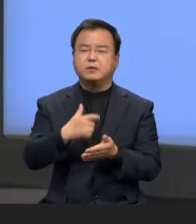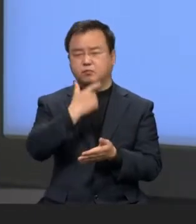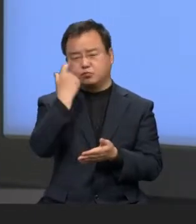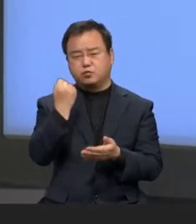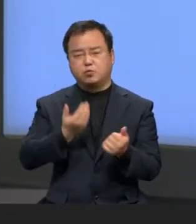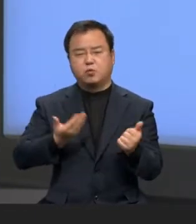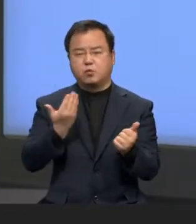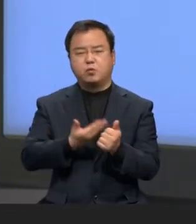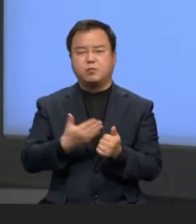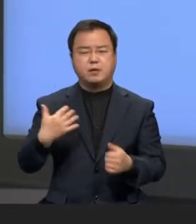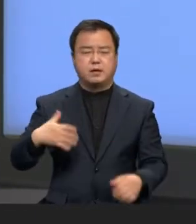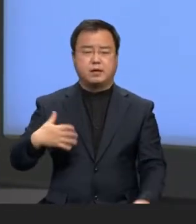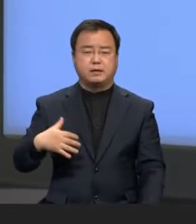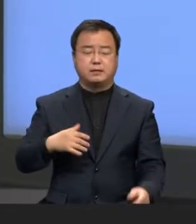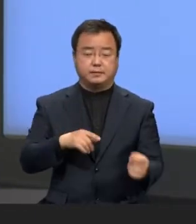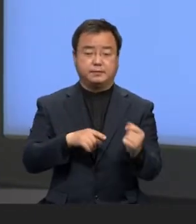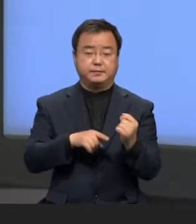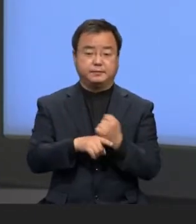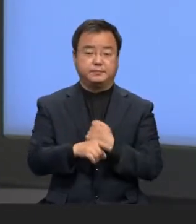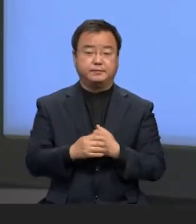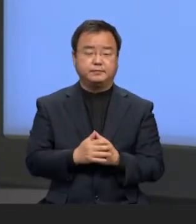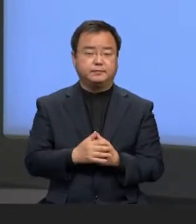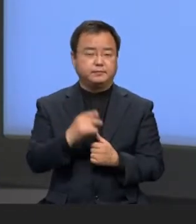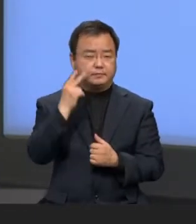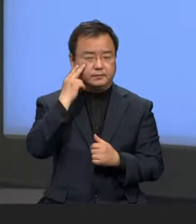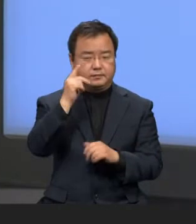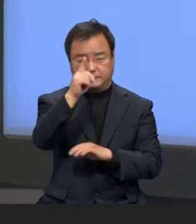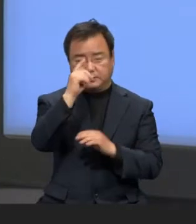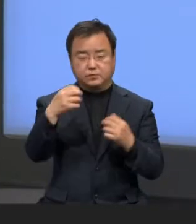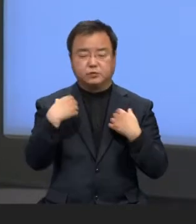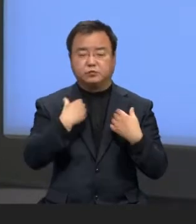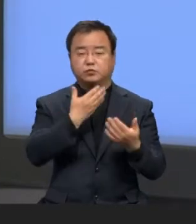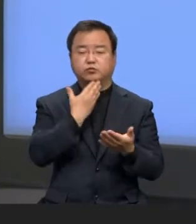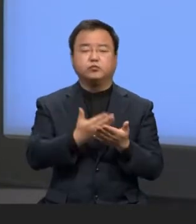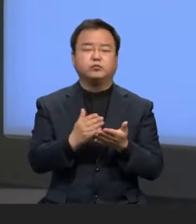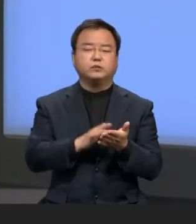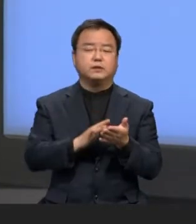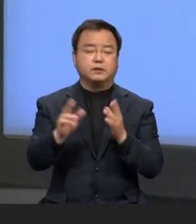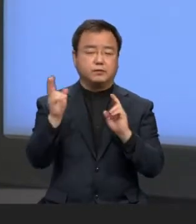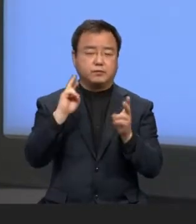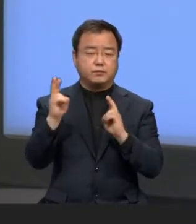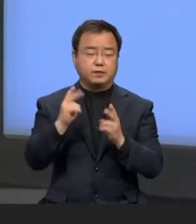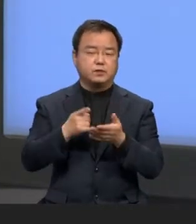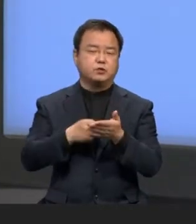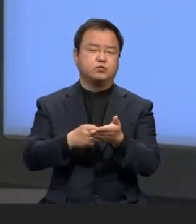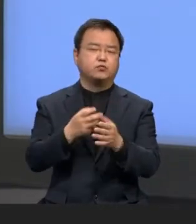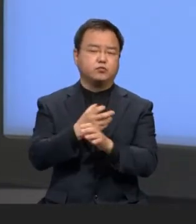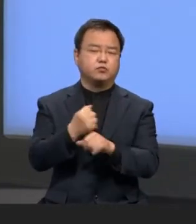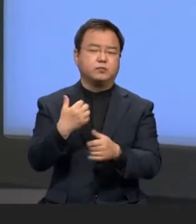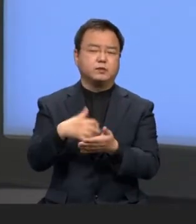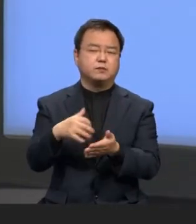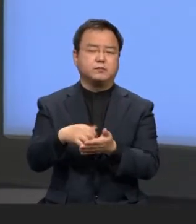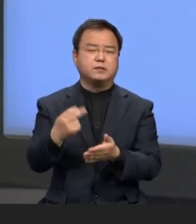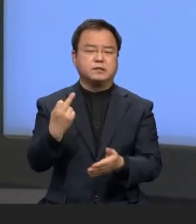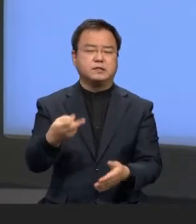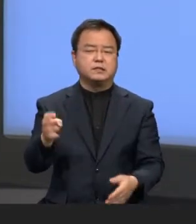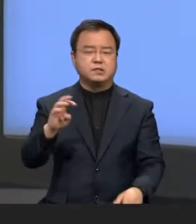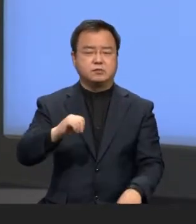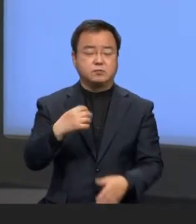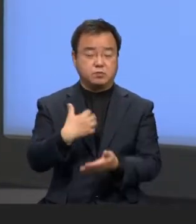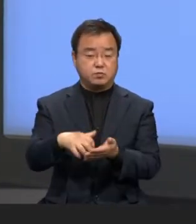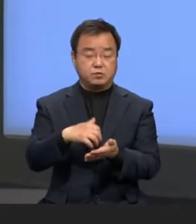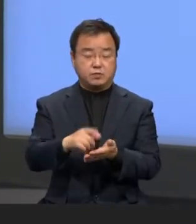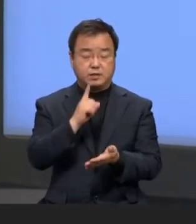되고 있기 때문입니다. 예. 이 미국 정부가 주요 제약사에 주문한 물량이 12억 회분 정도 됩니다. 그런데 1월